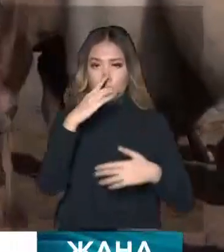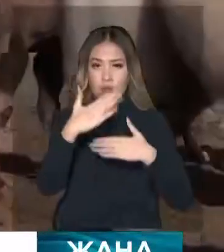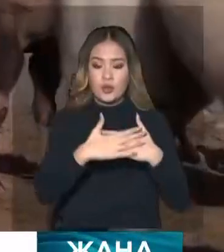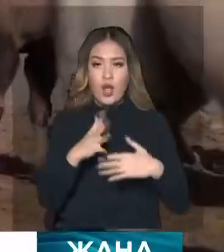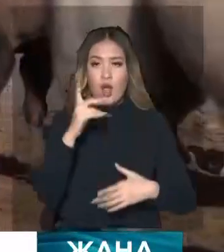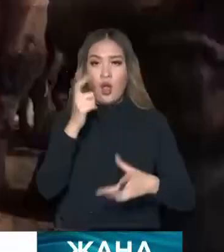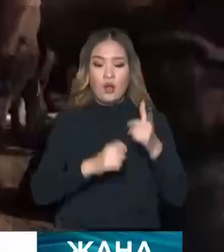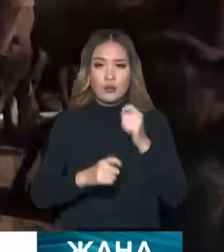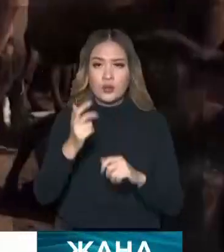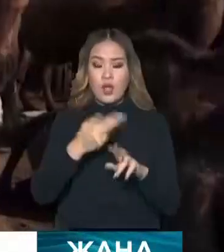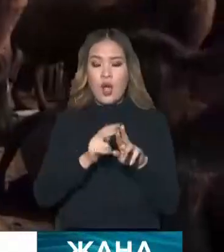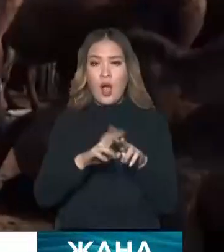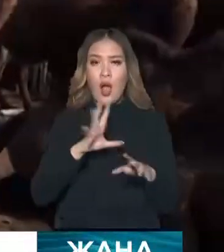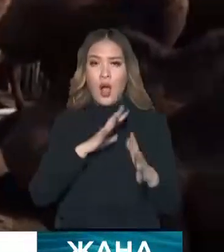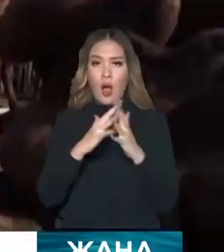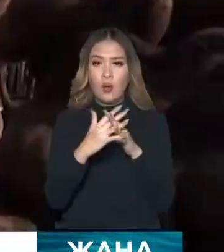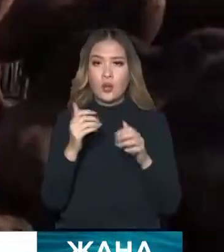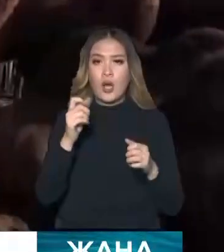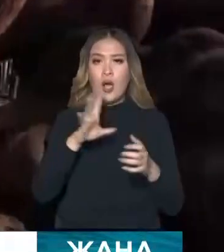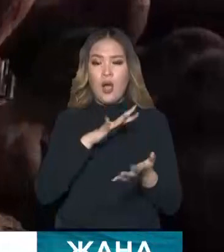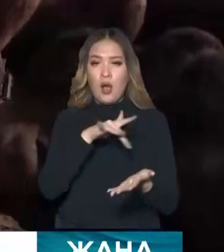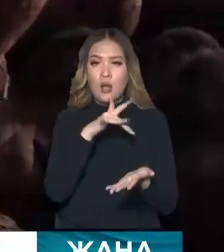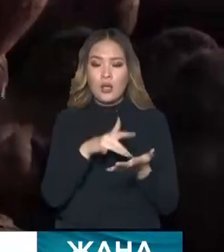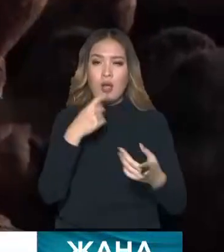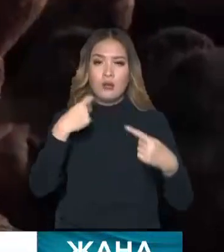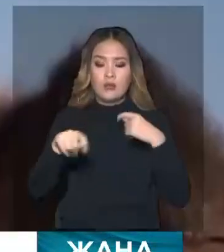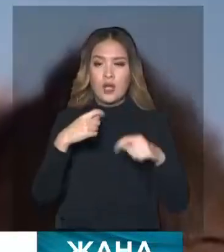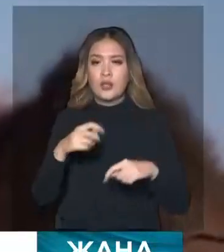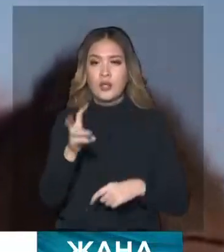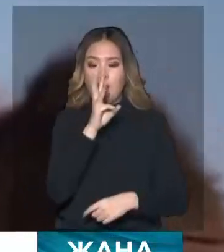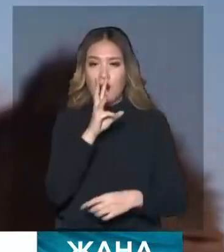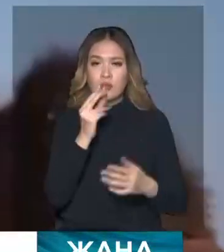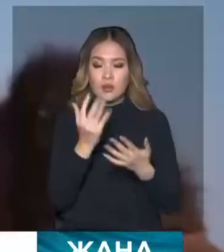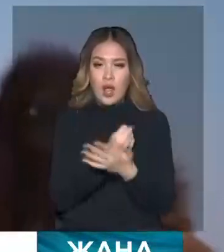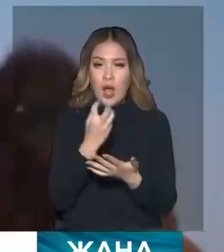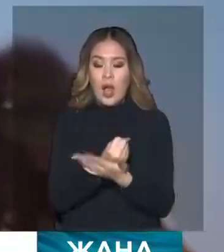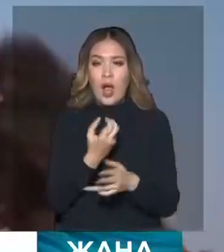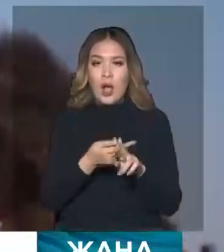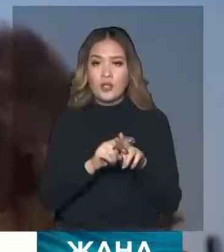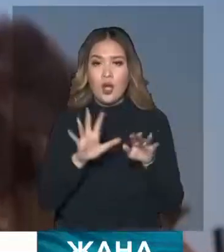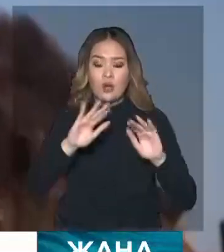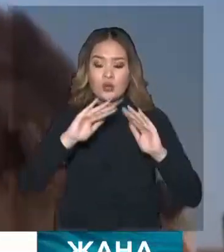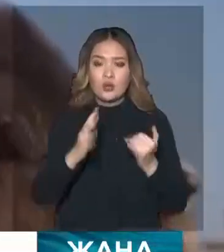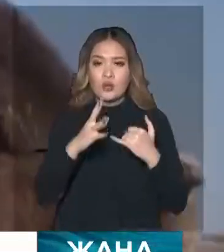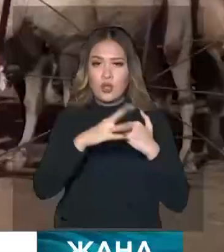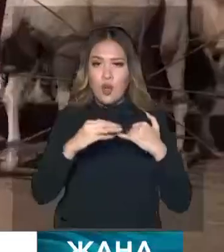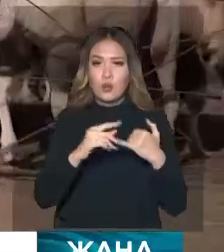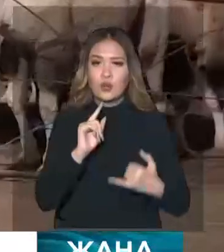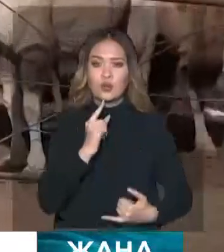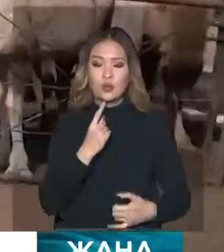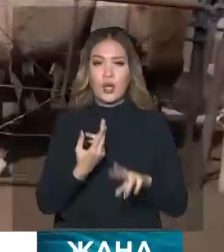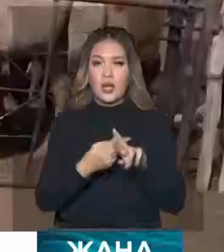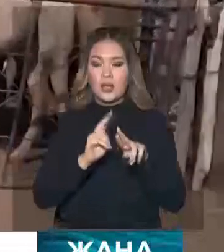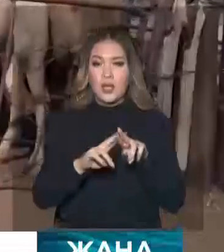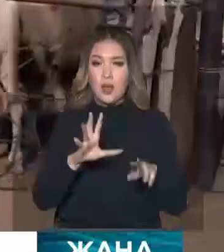сауып, жақын маңдағы ауылдар мен қалаларға өткізіп табыс табады. Десек те қожалық жайылымның тарлығы мен қуаңшылықтың зардабын көріп отыр.